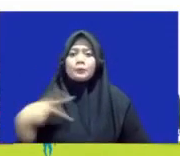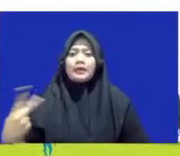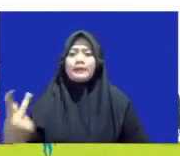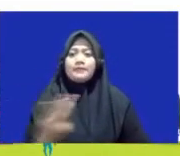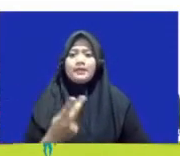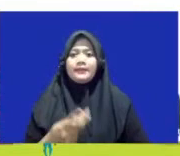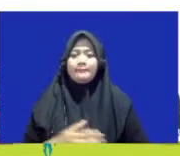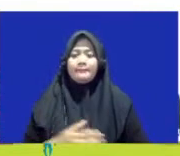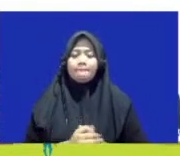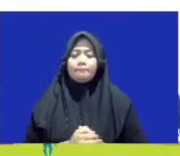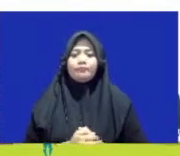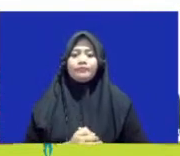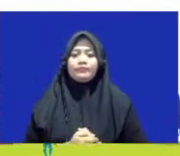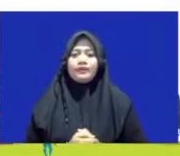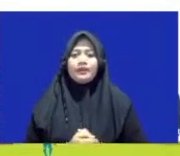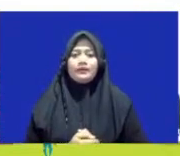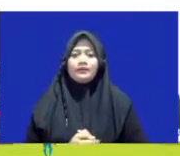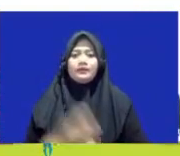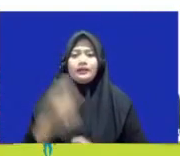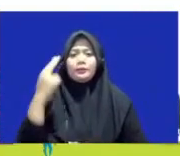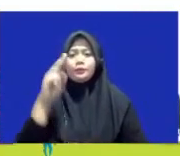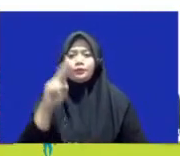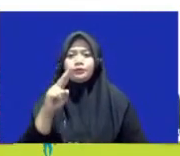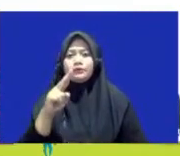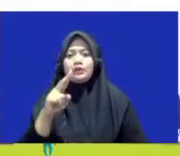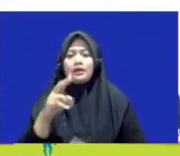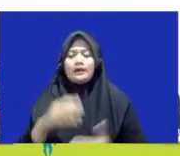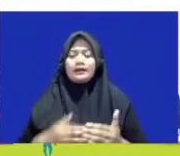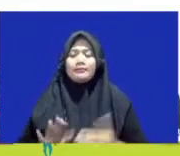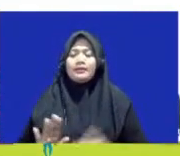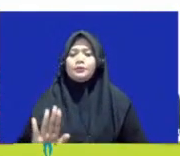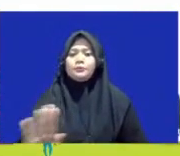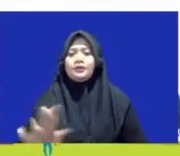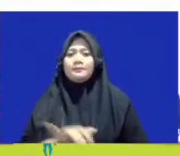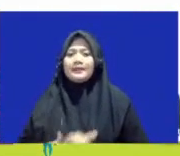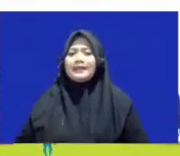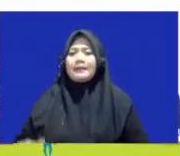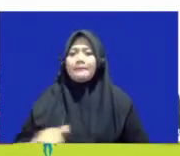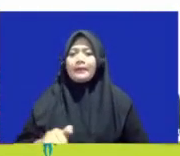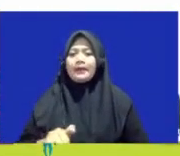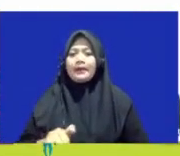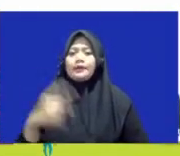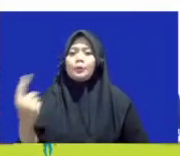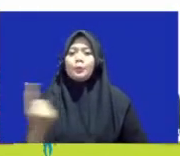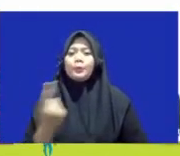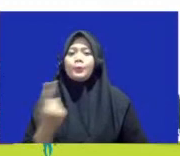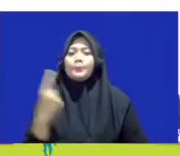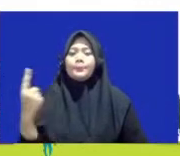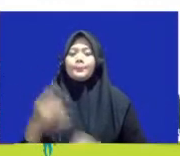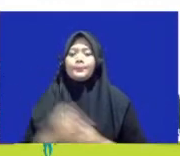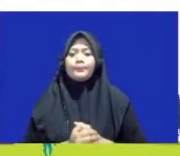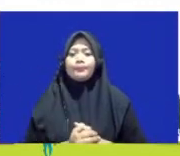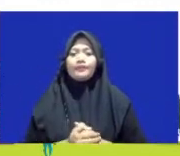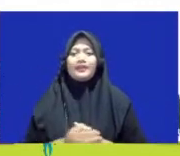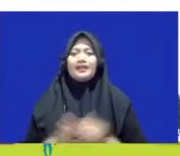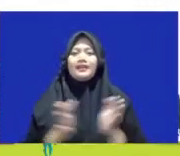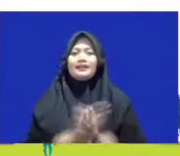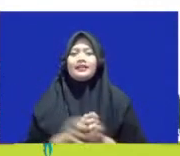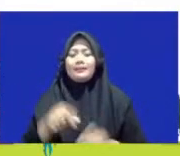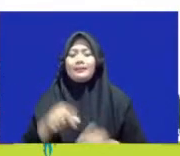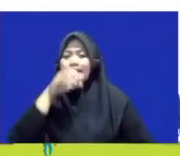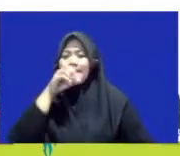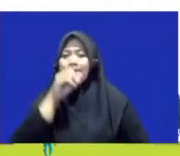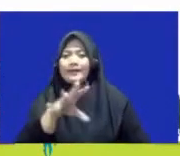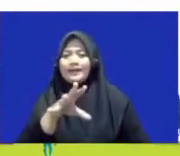untuk kemajuan kita bersama secara umum. Nah, ini yang kami lakukan dan kami sampaikan dalam sambutan